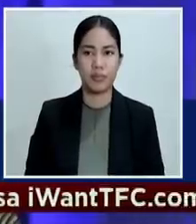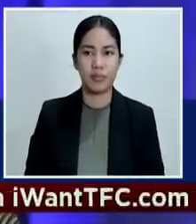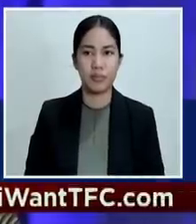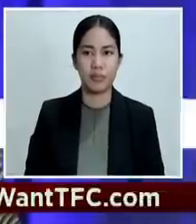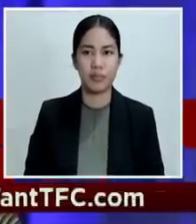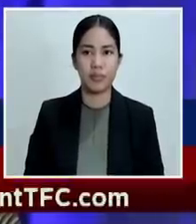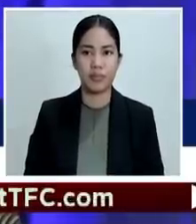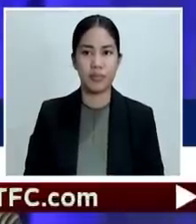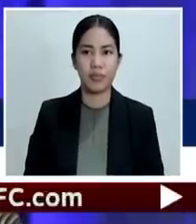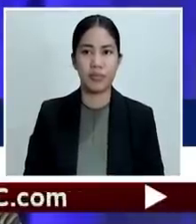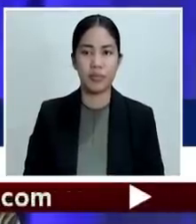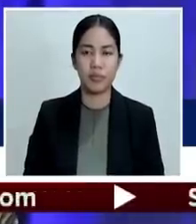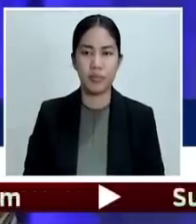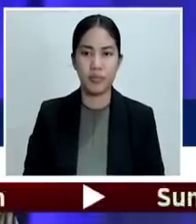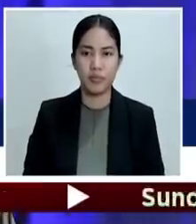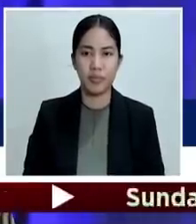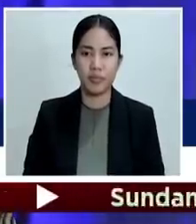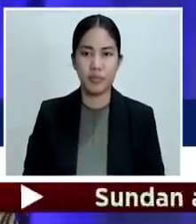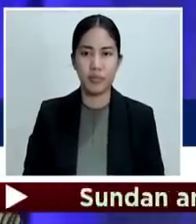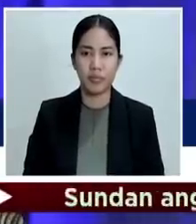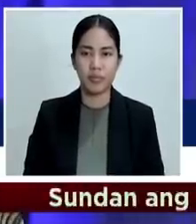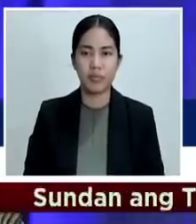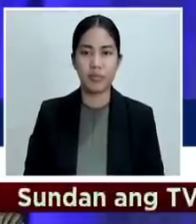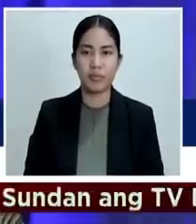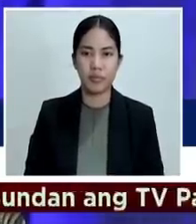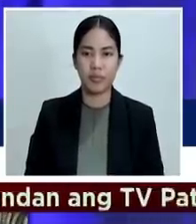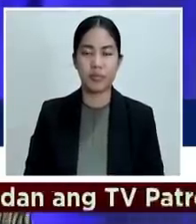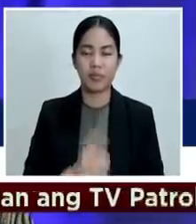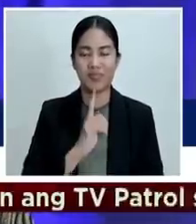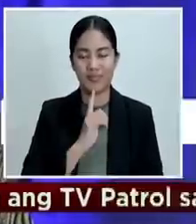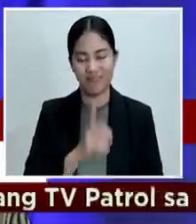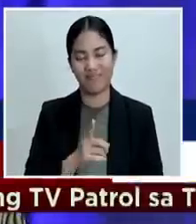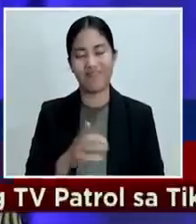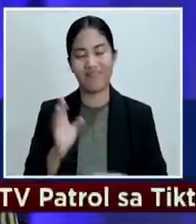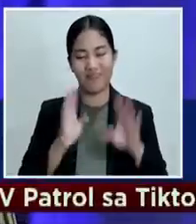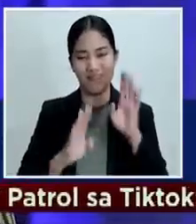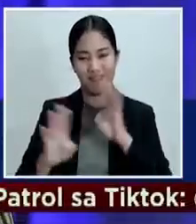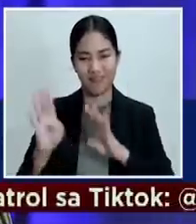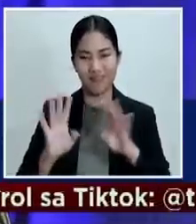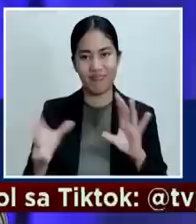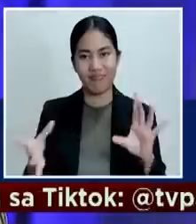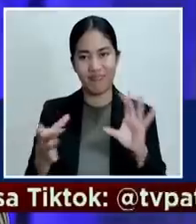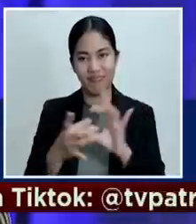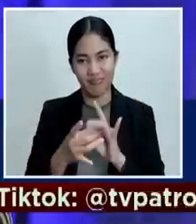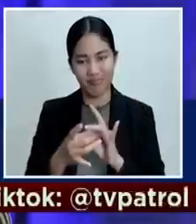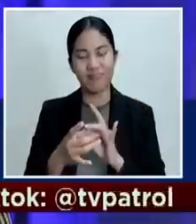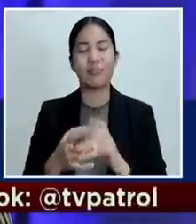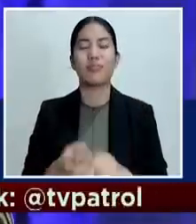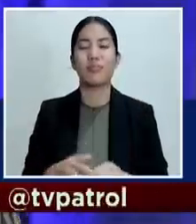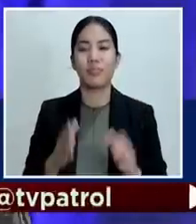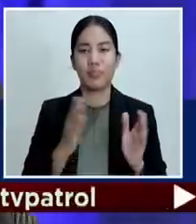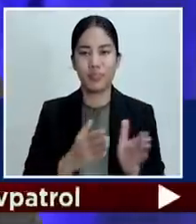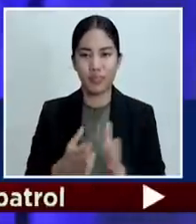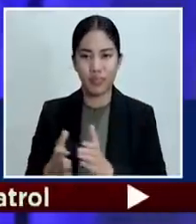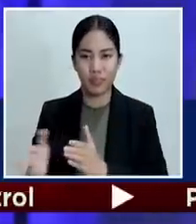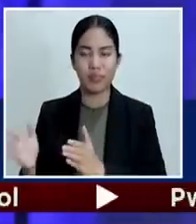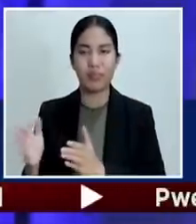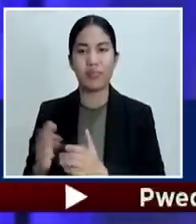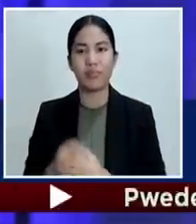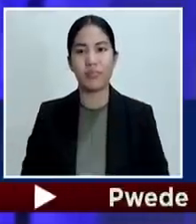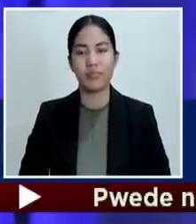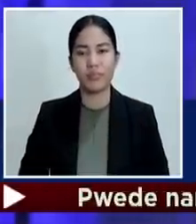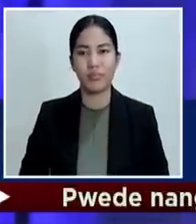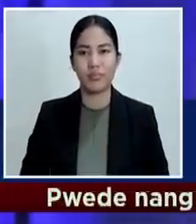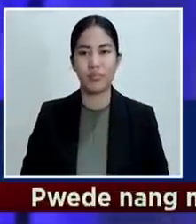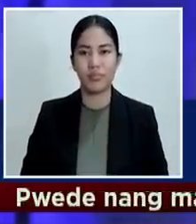Collection is of course a challenge. This involved logistics, but this involved also personnel who actually are able